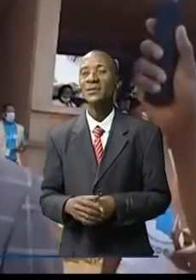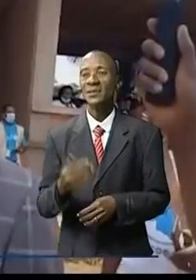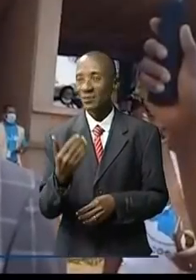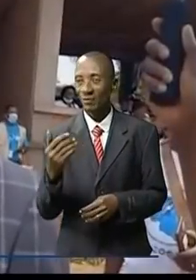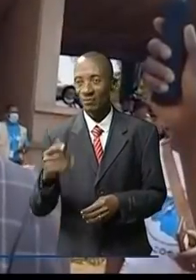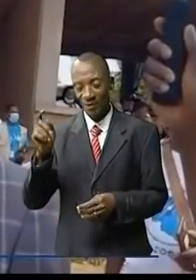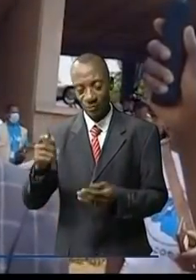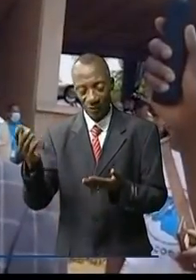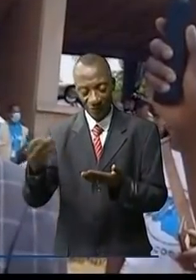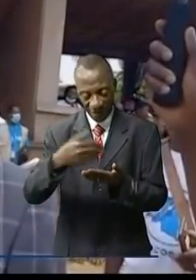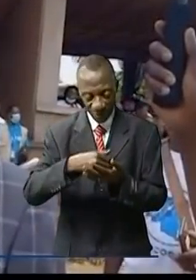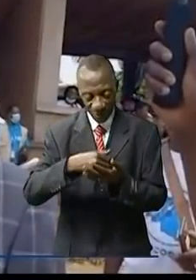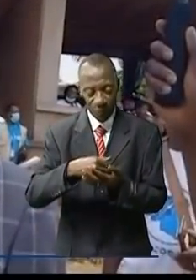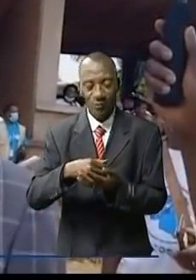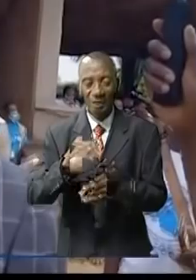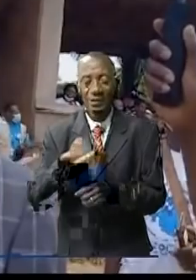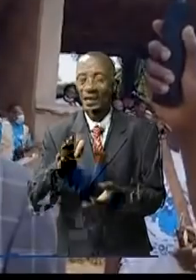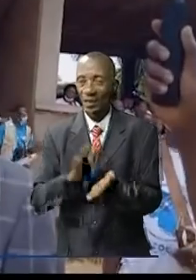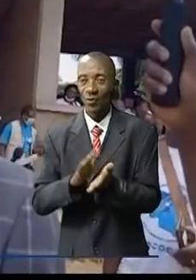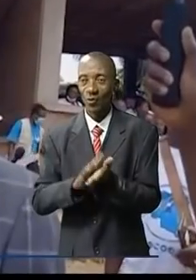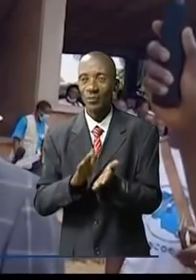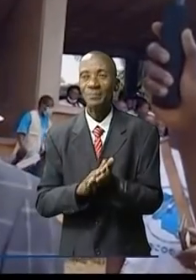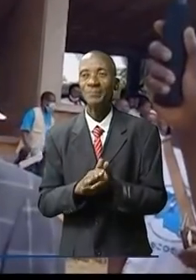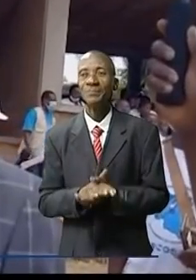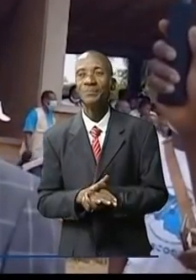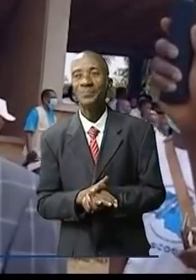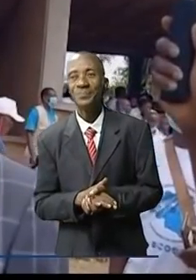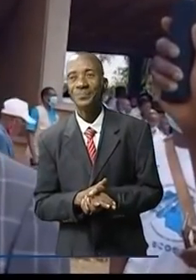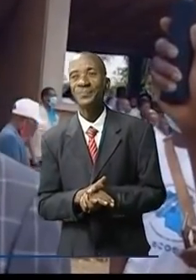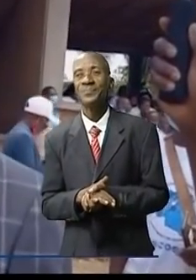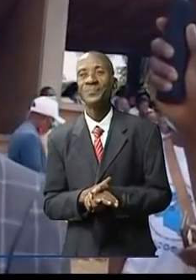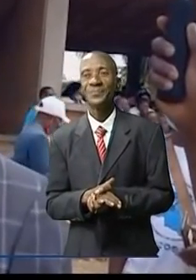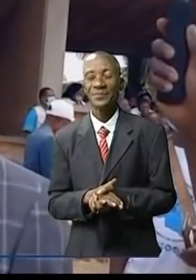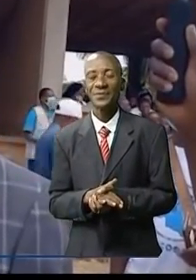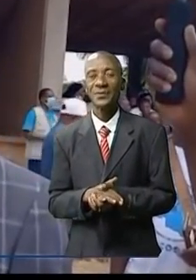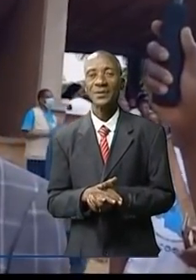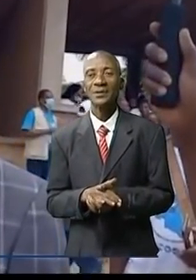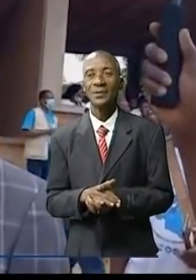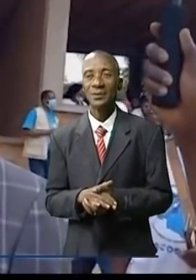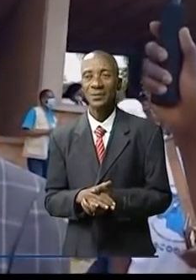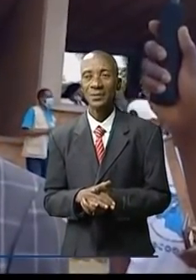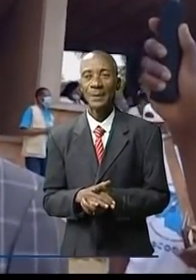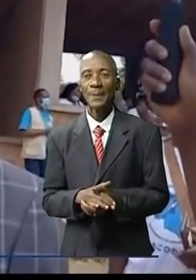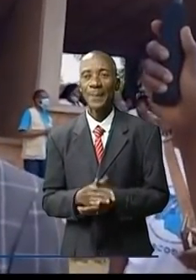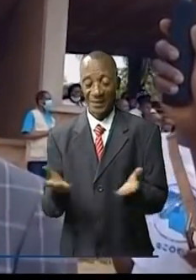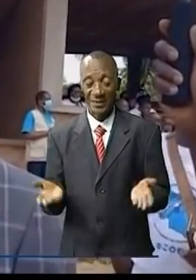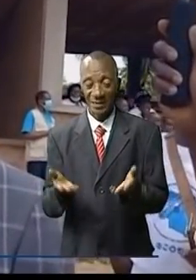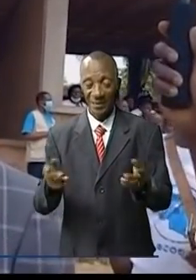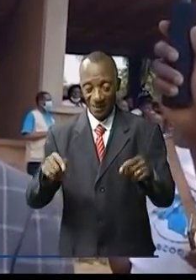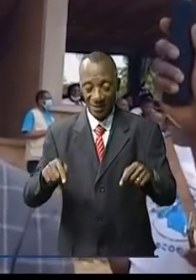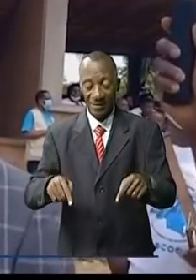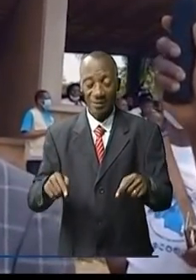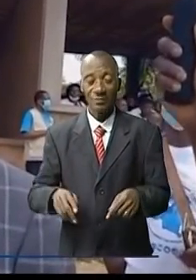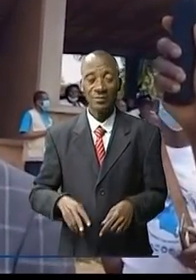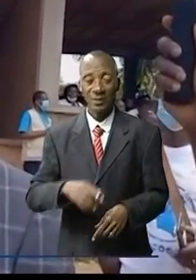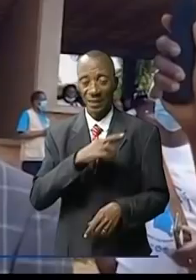La pandémie à coronavirus qui a surpris la République démocratique du Congo en janvier 2020 a